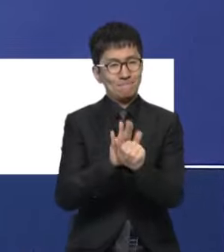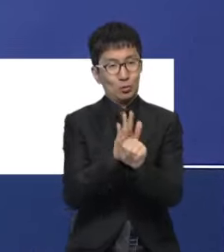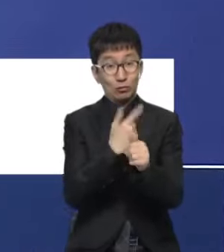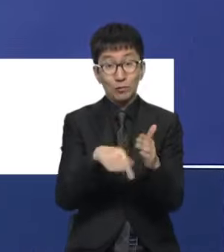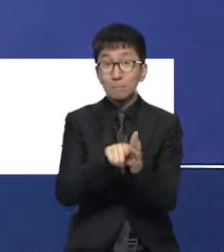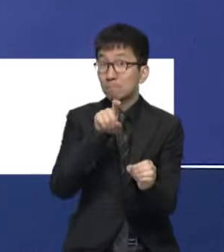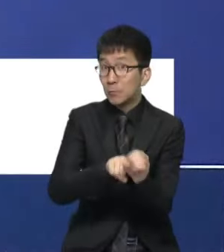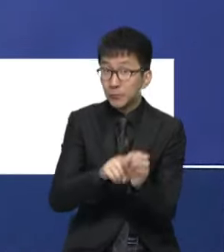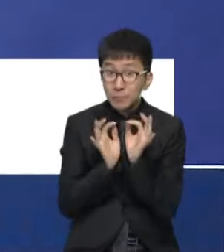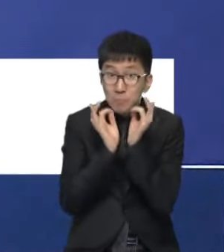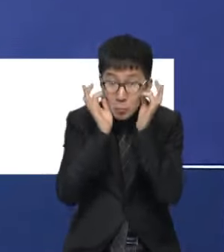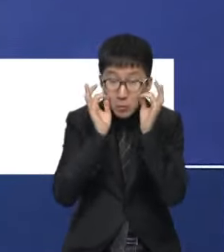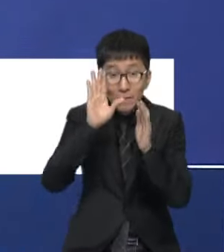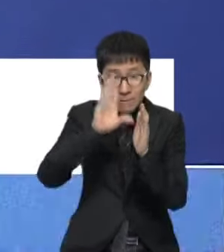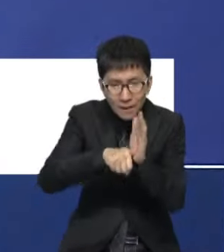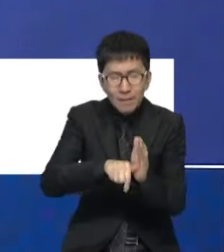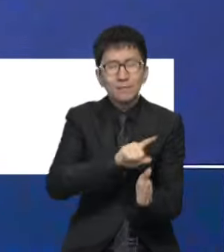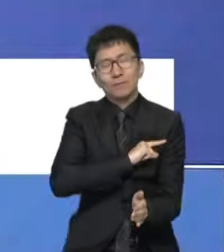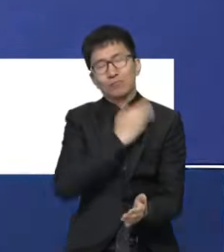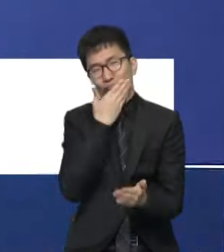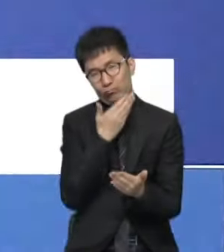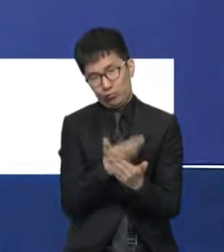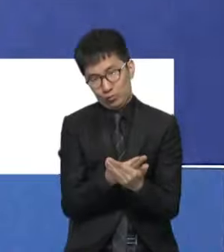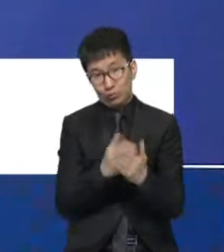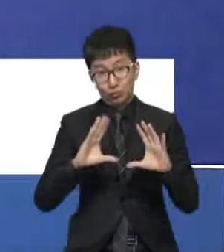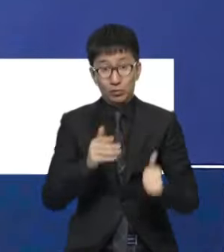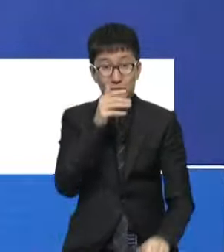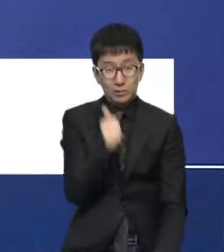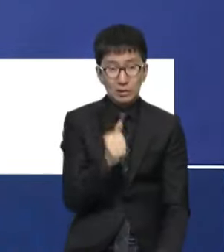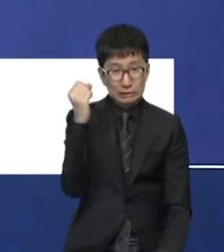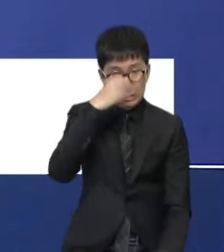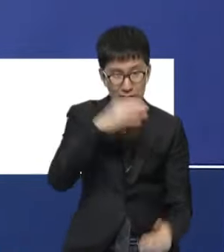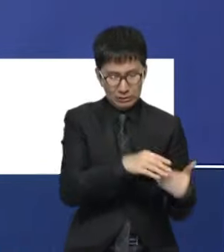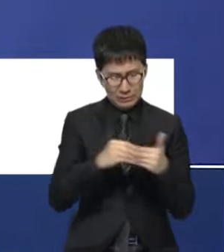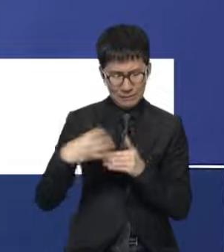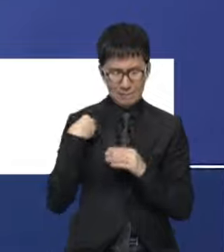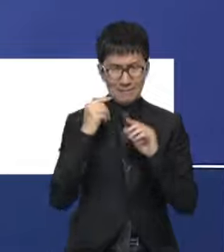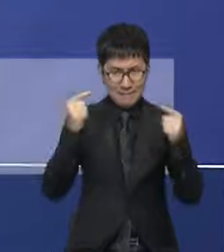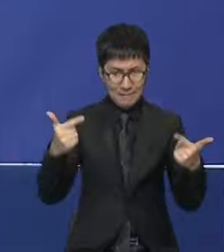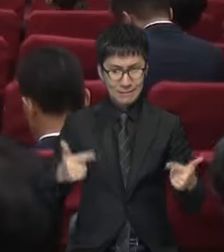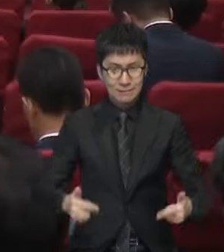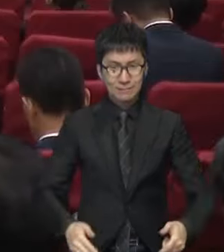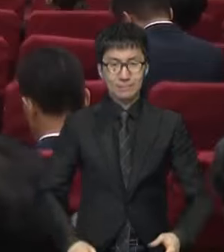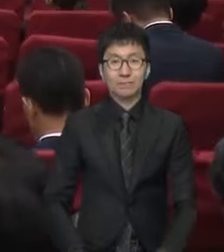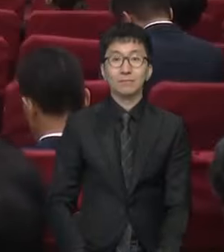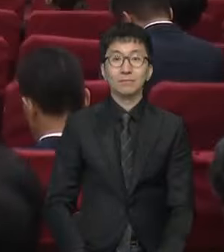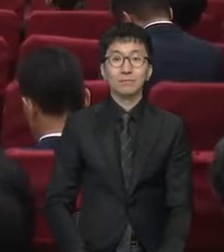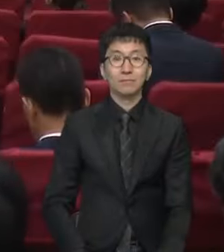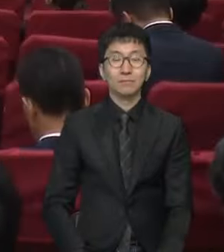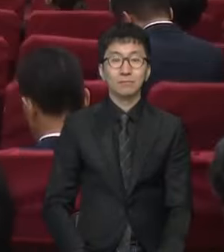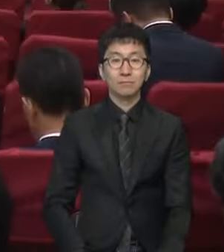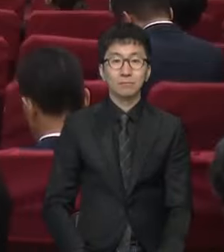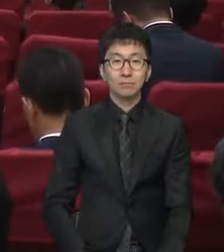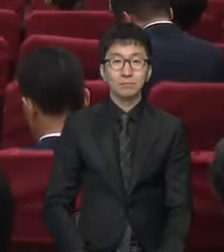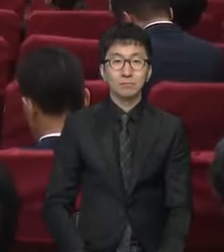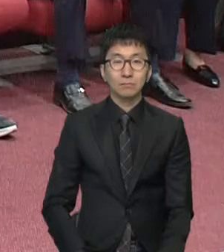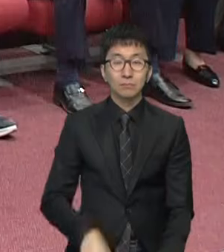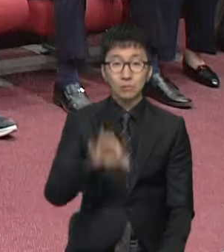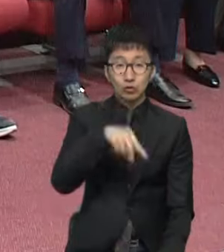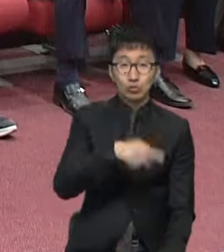나갈 때 그것이 가치가 있는 일이다. 국회의장은 단순한 사회자가 아닙니다. 당심에서 우